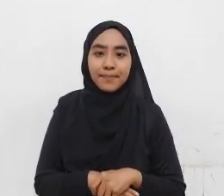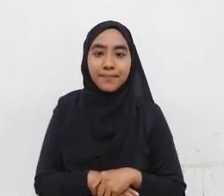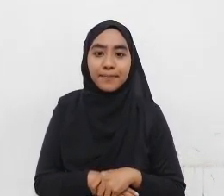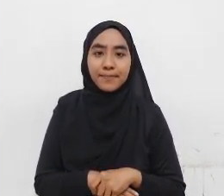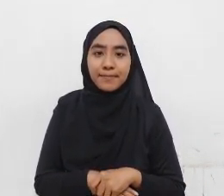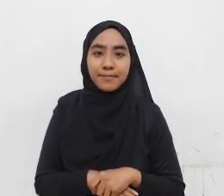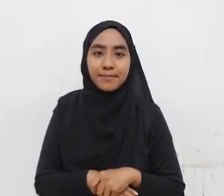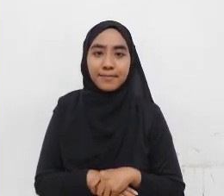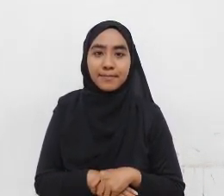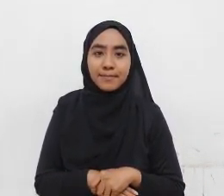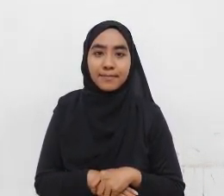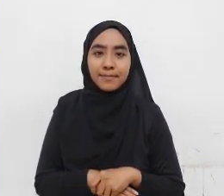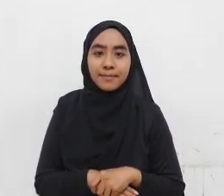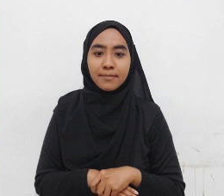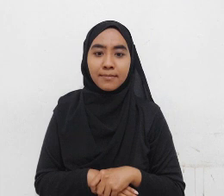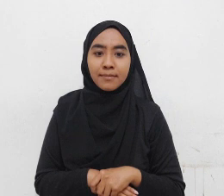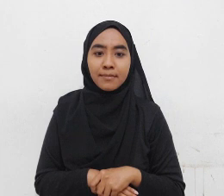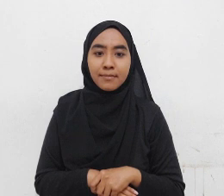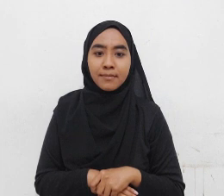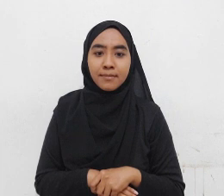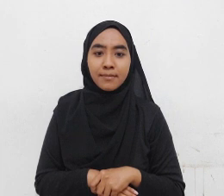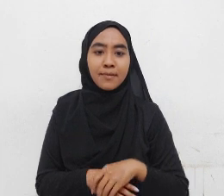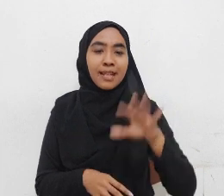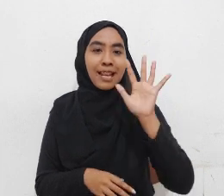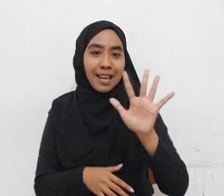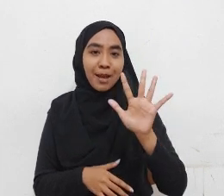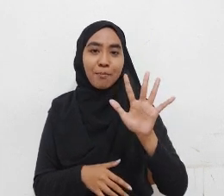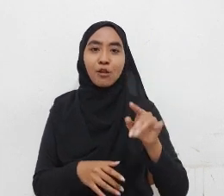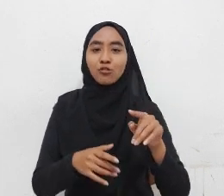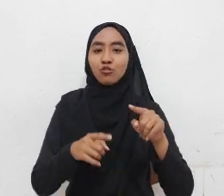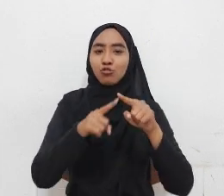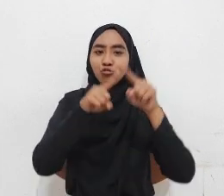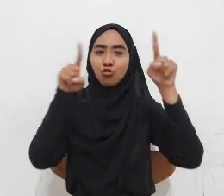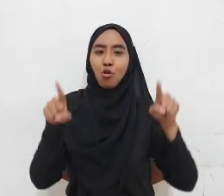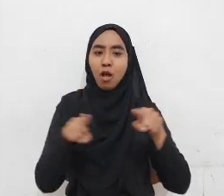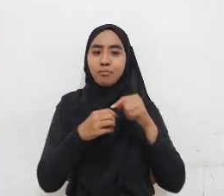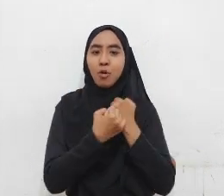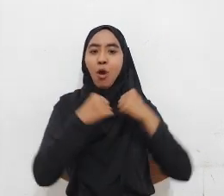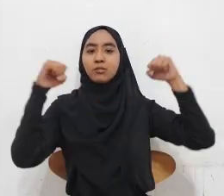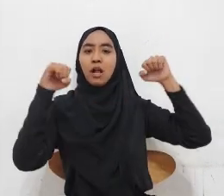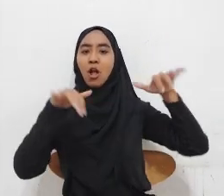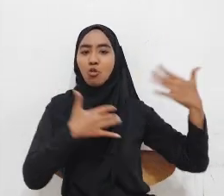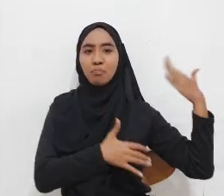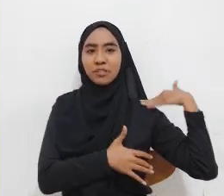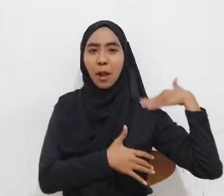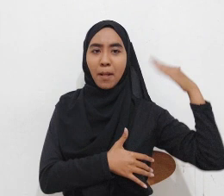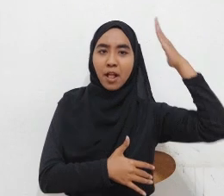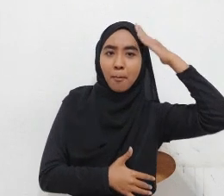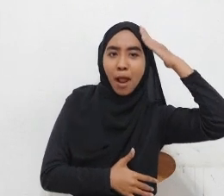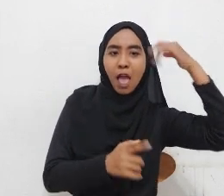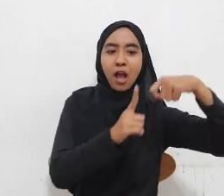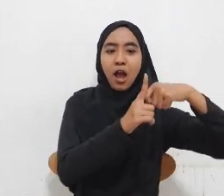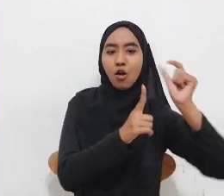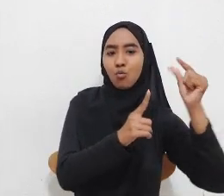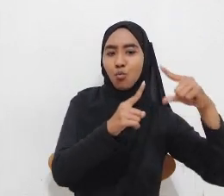tidak diketahui keberadaannya. 5. Surat kuasa dari pejabat kepala KUA kepada